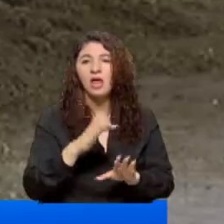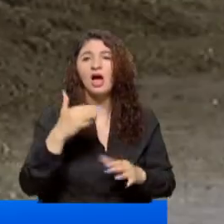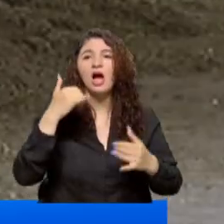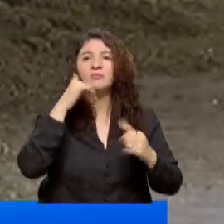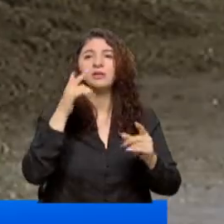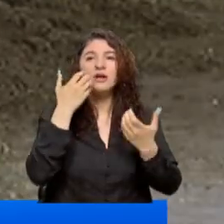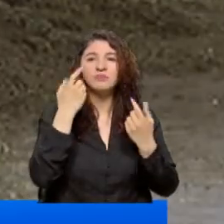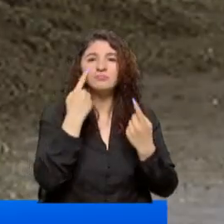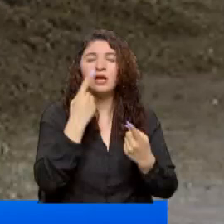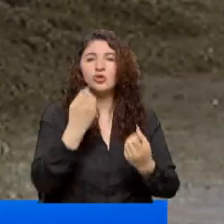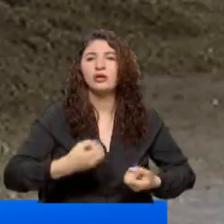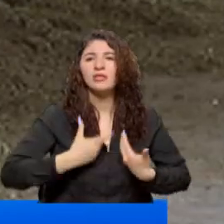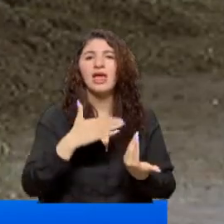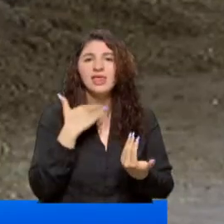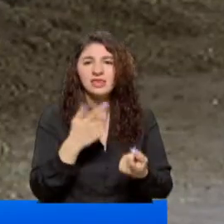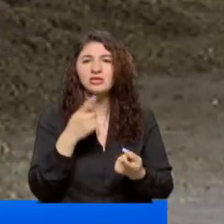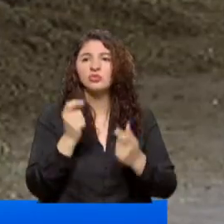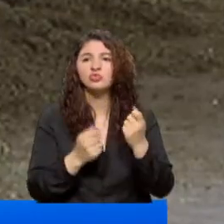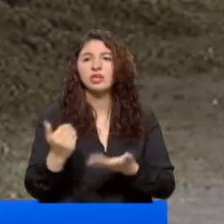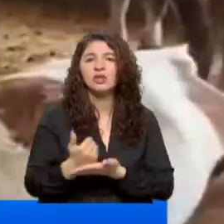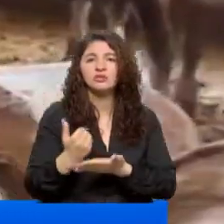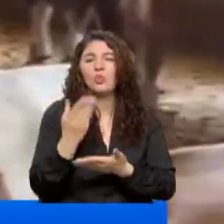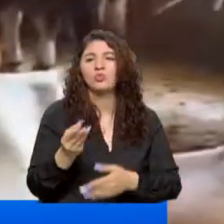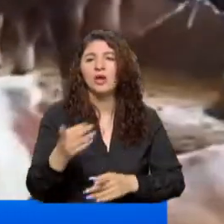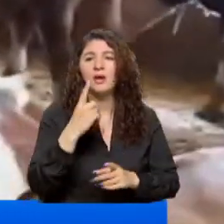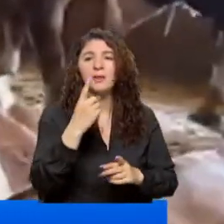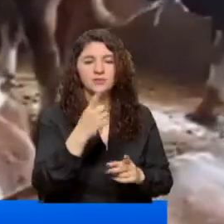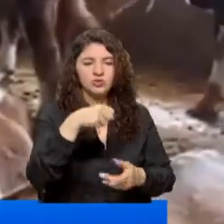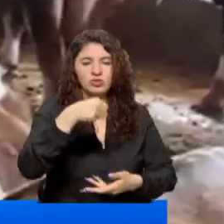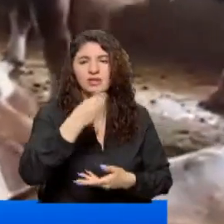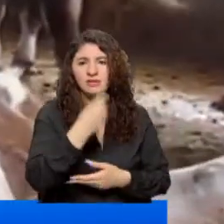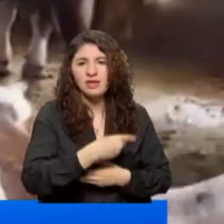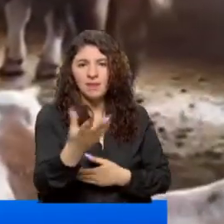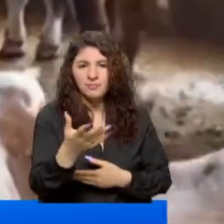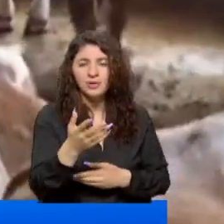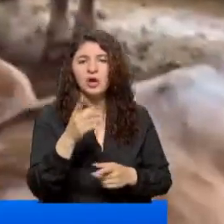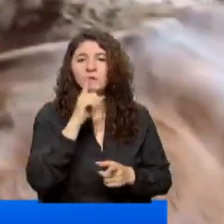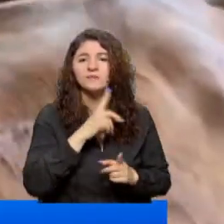hayvancılık yapan üreticiler ne etten ne sütten kazanabiliyor oldu